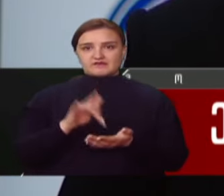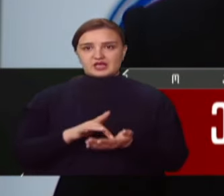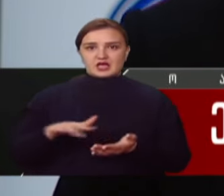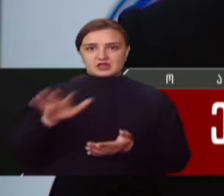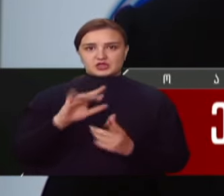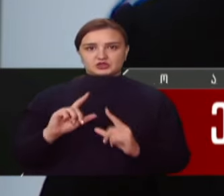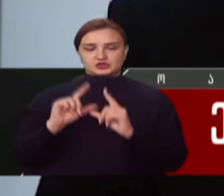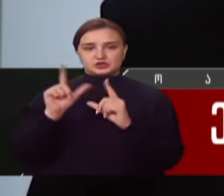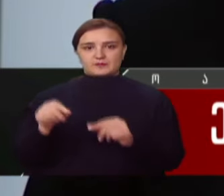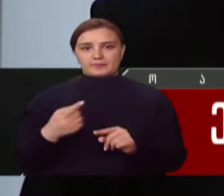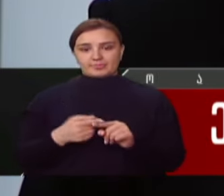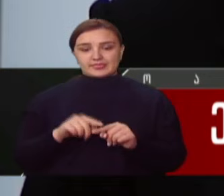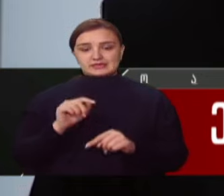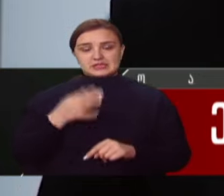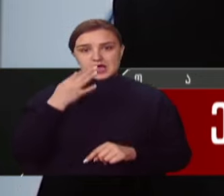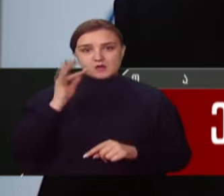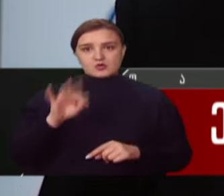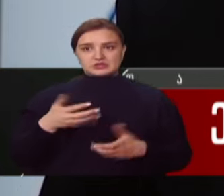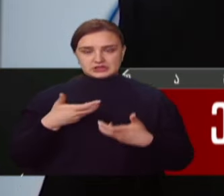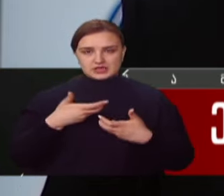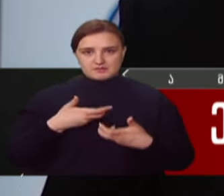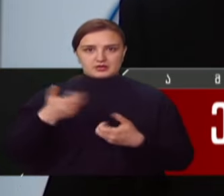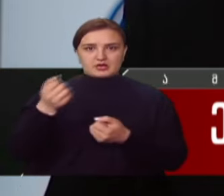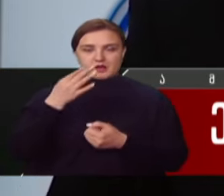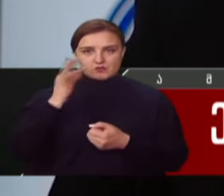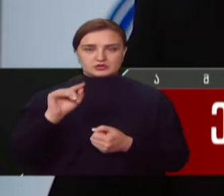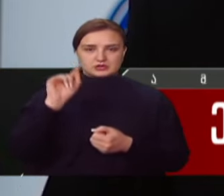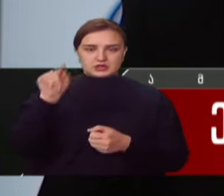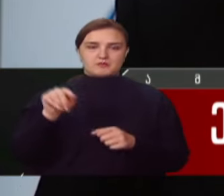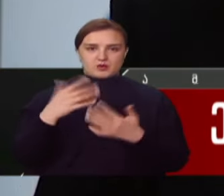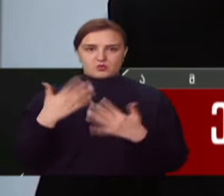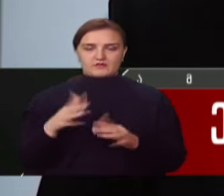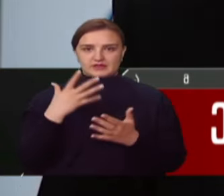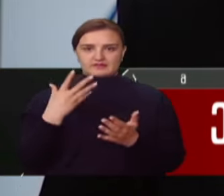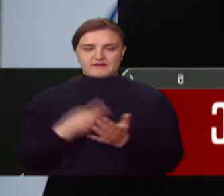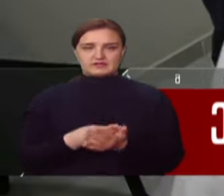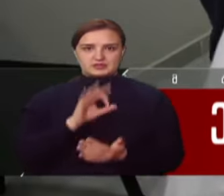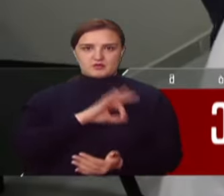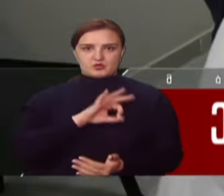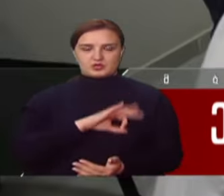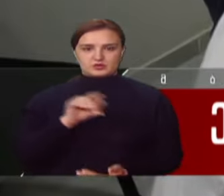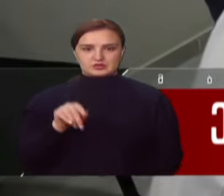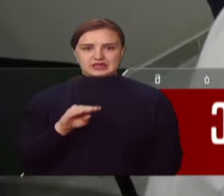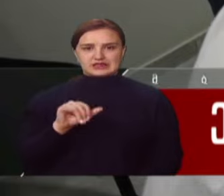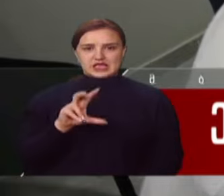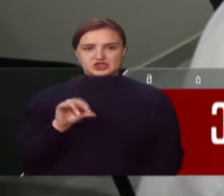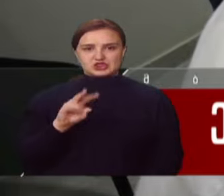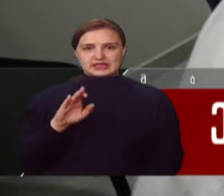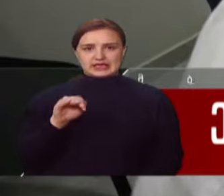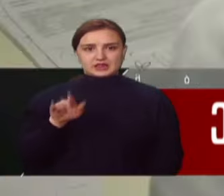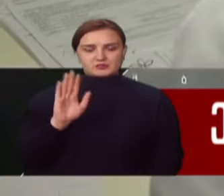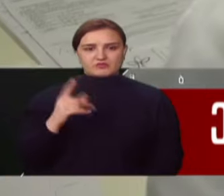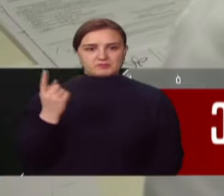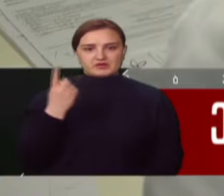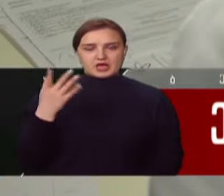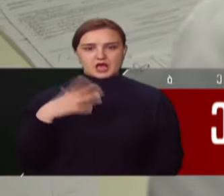რომ აი ეს გამოცდილება და ცოდნა გააზიარონ უკვე თავიანთ ქვეყანაში. ტაჯიკეთი პირველი იქნება, სადაც